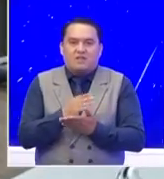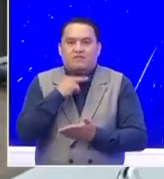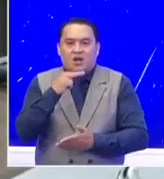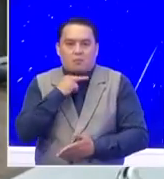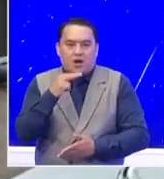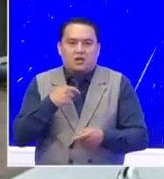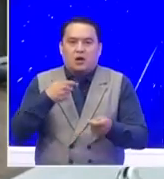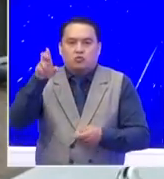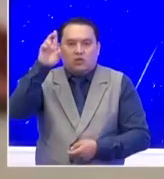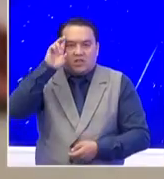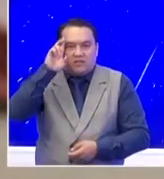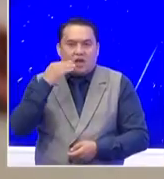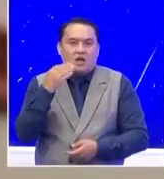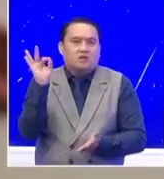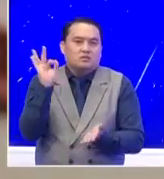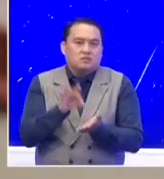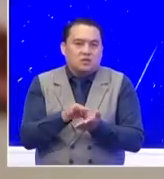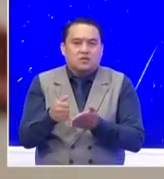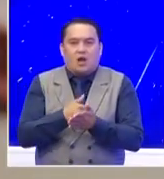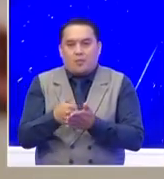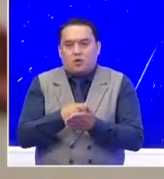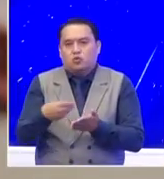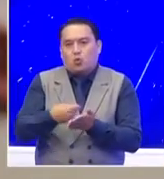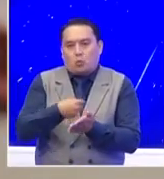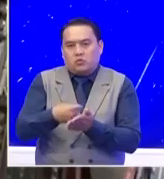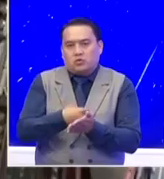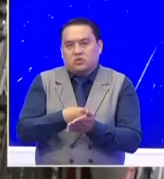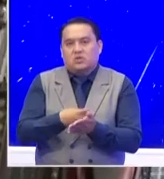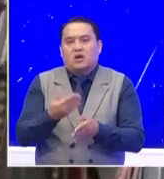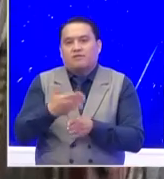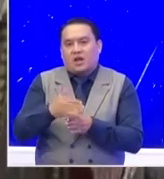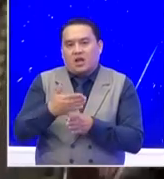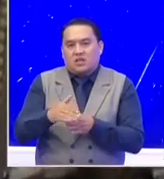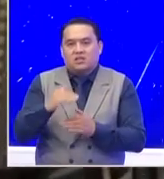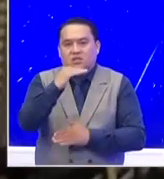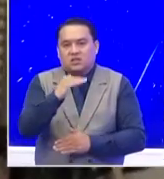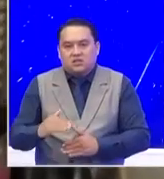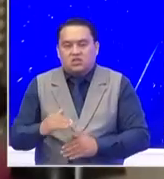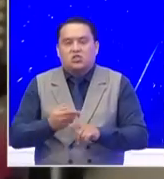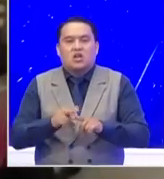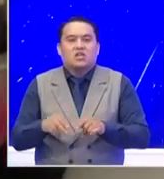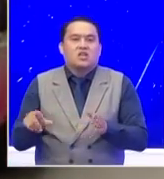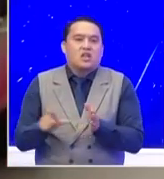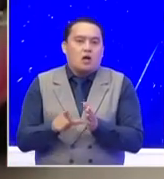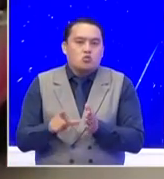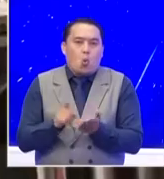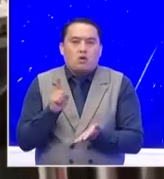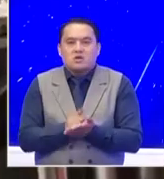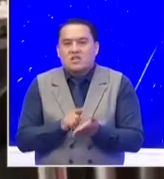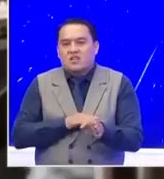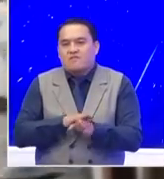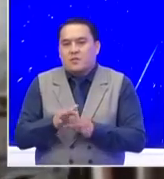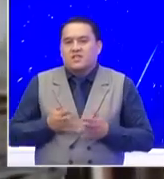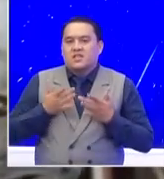внимание правительства. Ее цель – добиться выделения субсидий, доступных кредитов, снижения налогов. Если правительство не